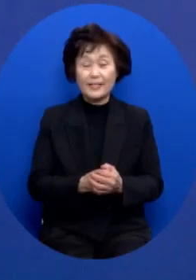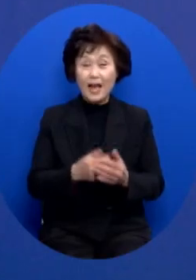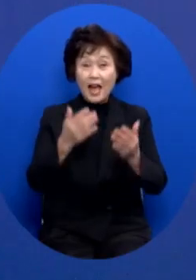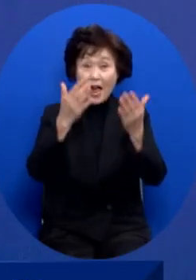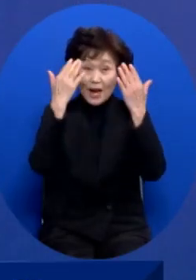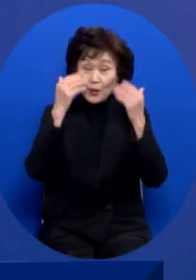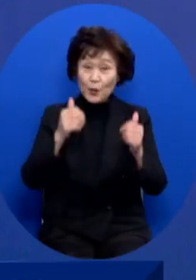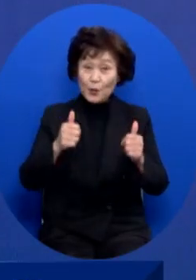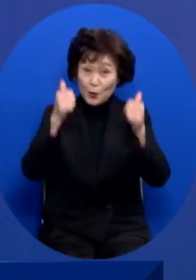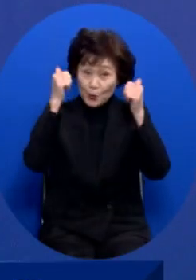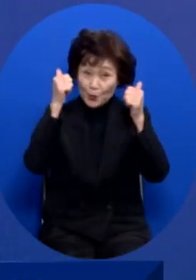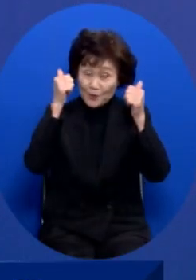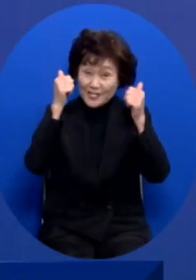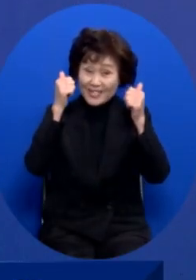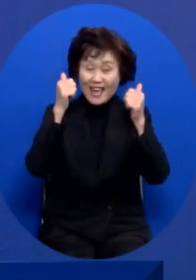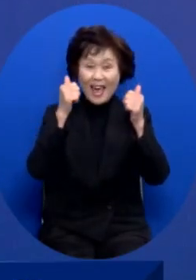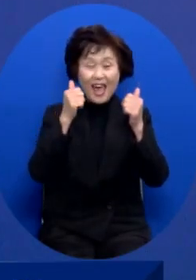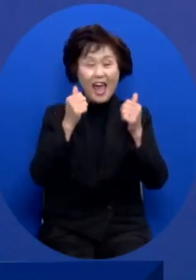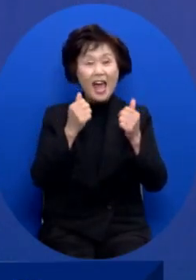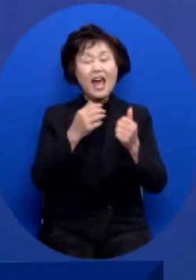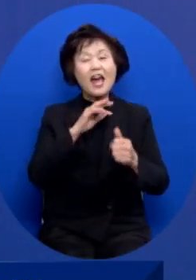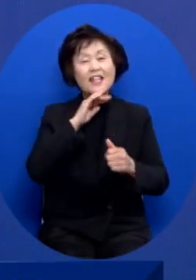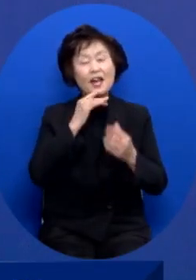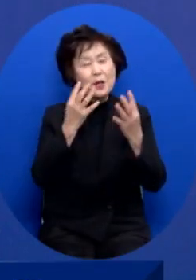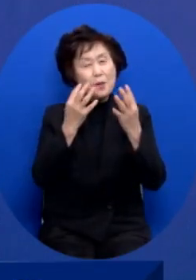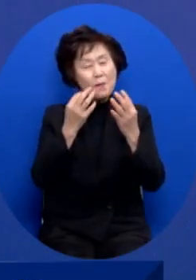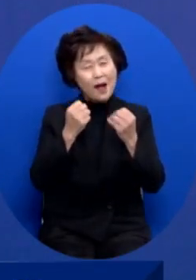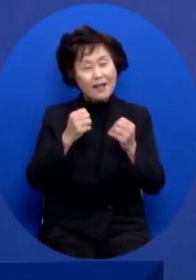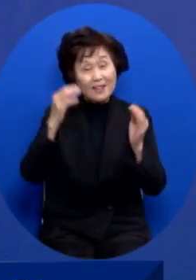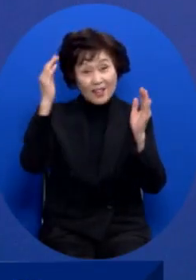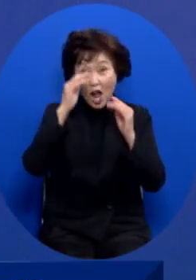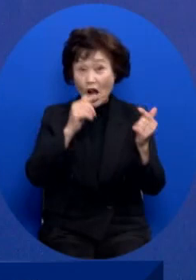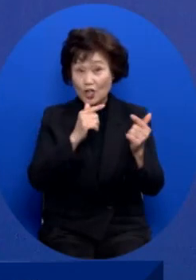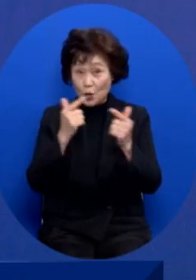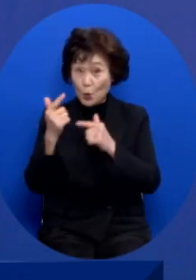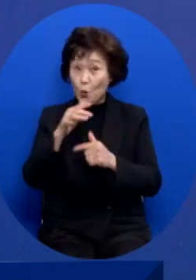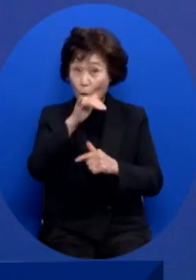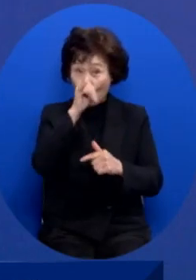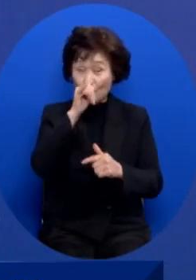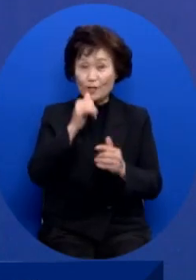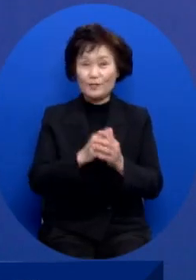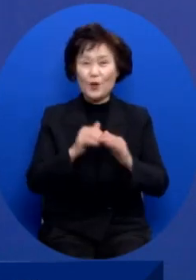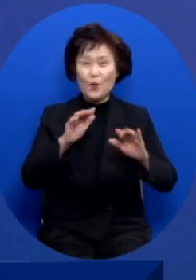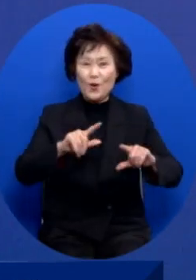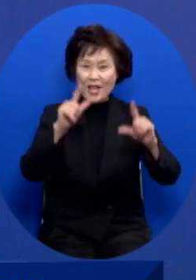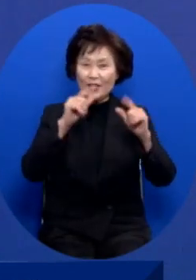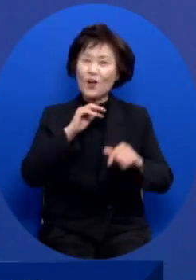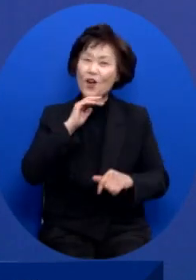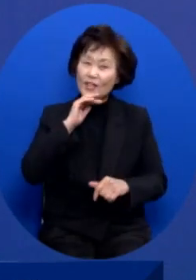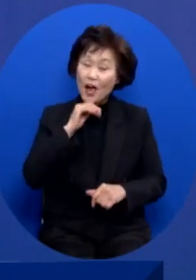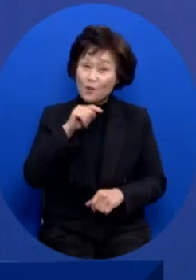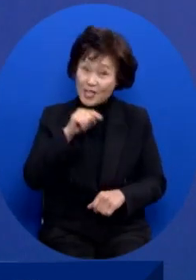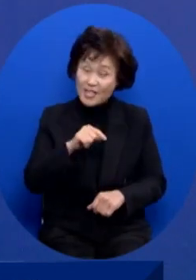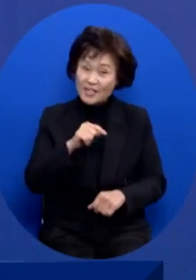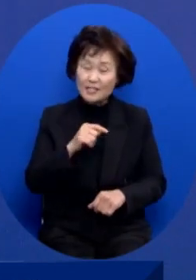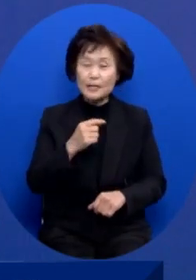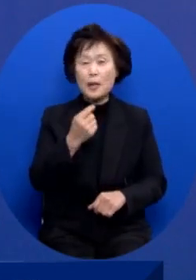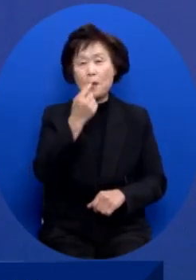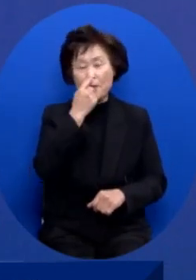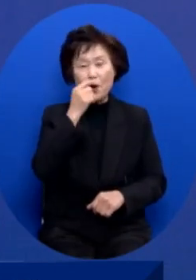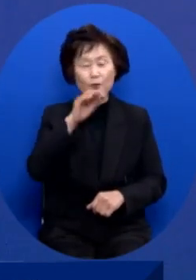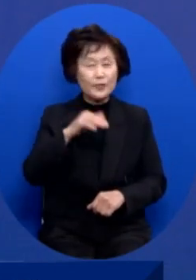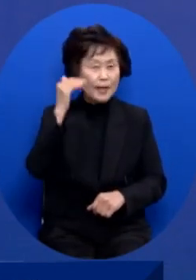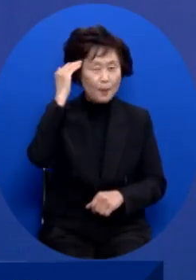캠퍼스 졸업 시즌마다 만학도들의 학업적 결실이 눈길을 끌곤 하는데요. 올해도 나이는 배움의 걸림돌이 되지